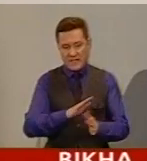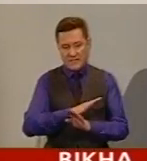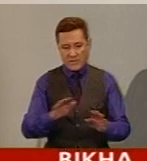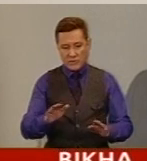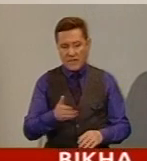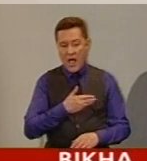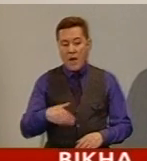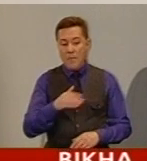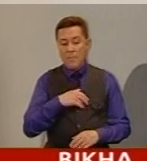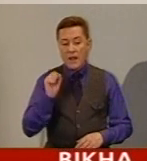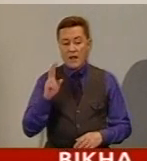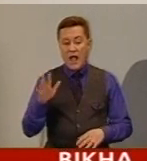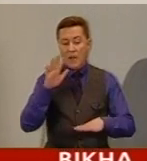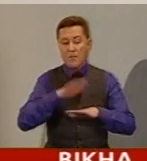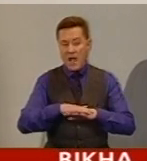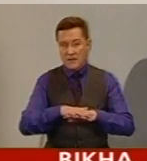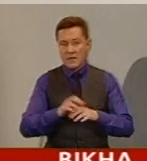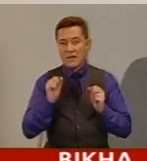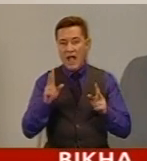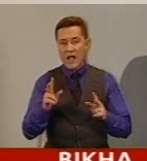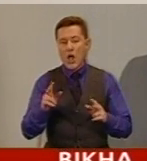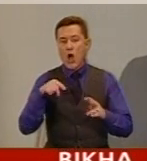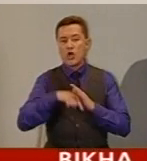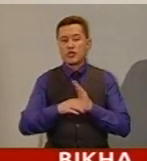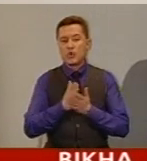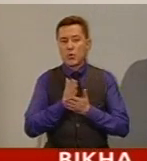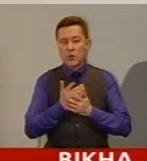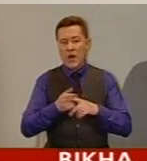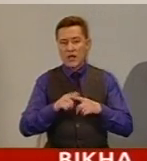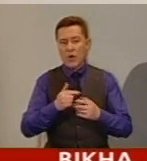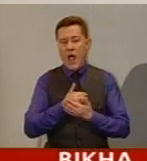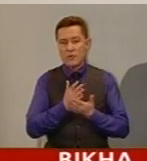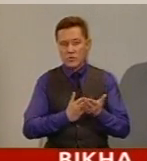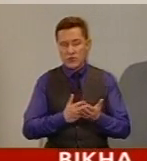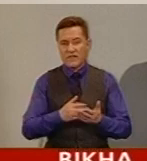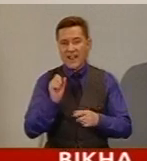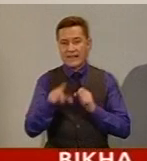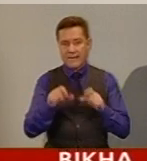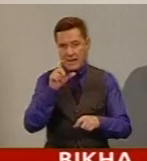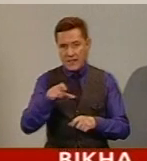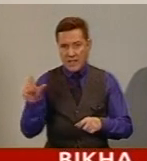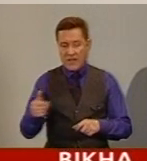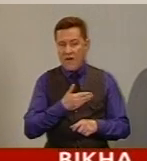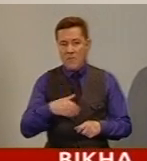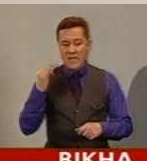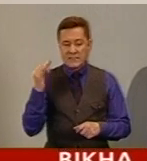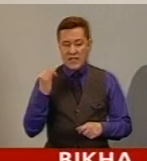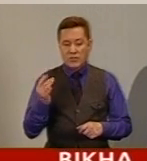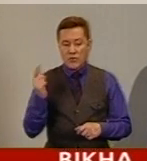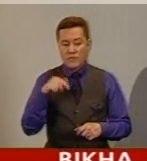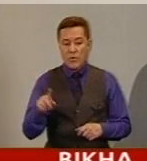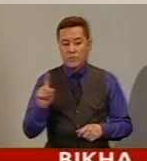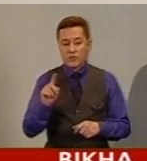Ми, як банк, как структура, которая обслуживает клиентов, дорожит клиентами, мы заинтересованы в том,